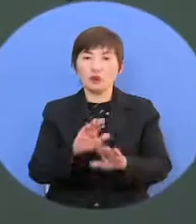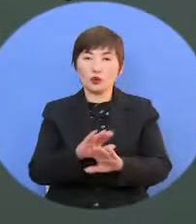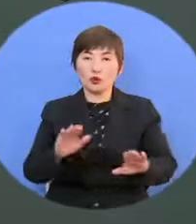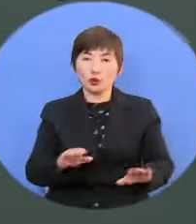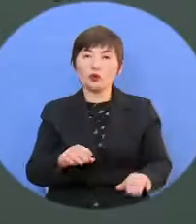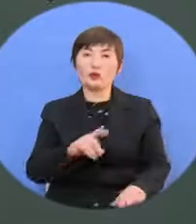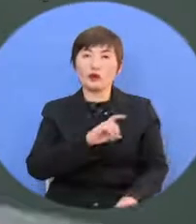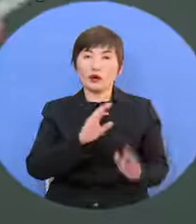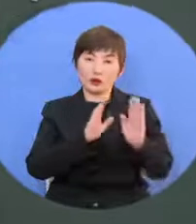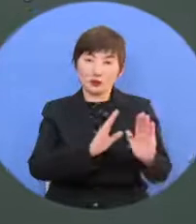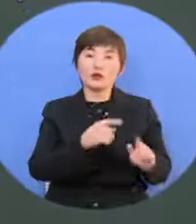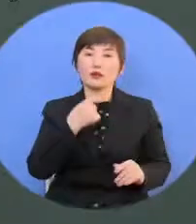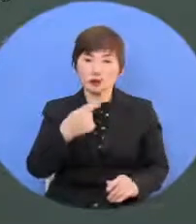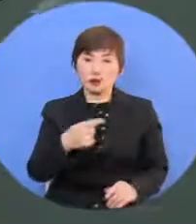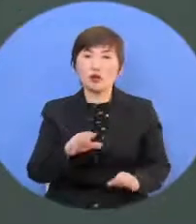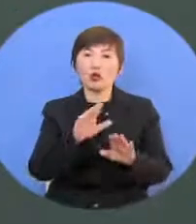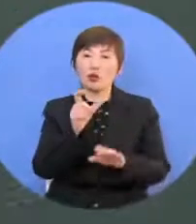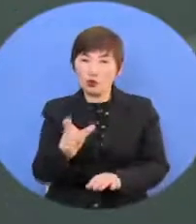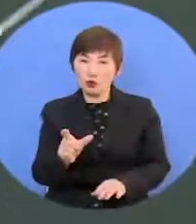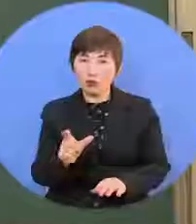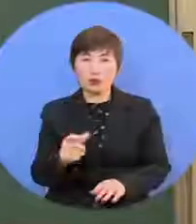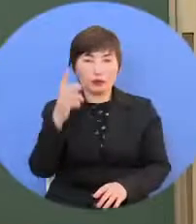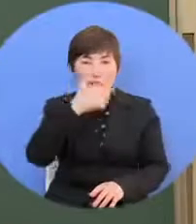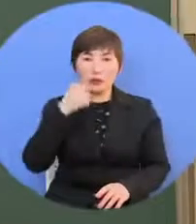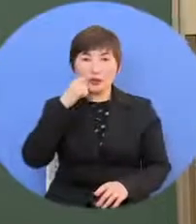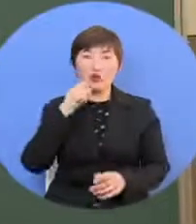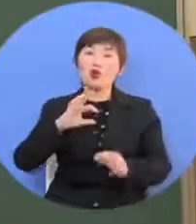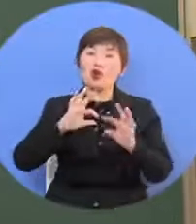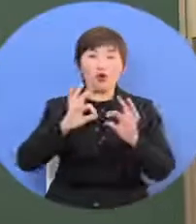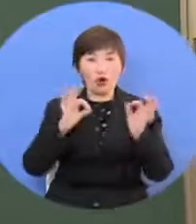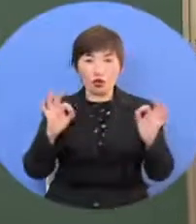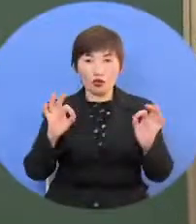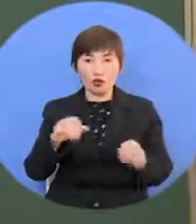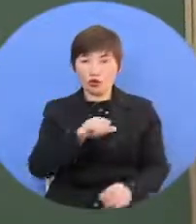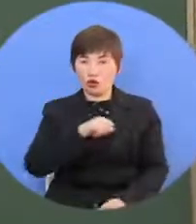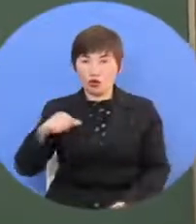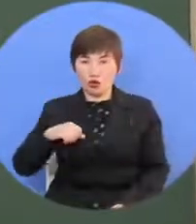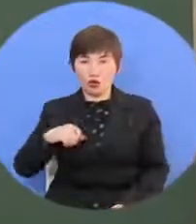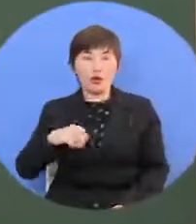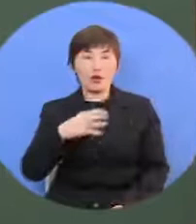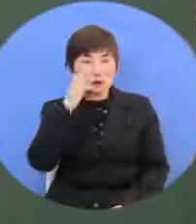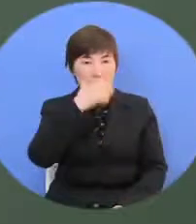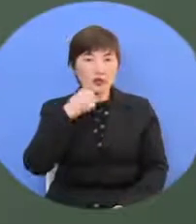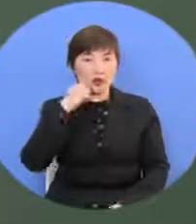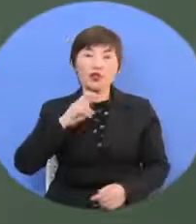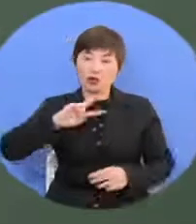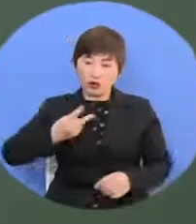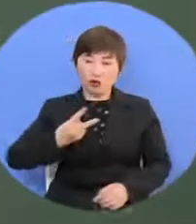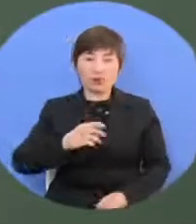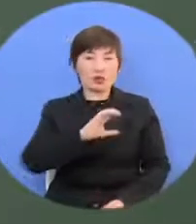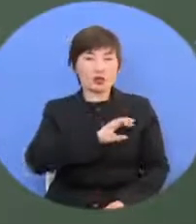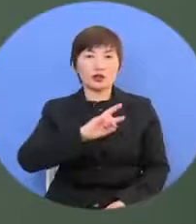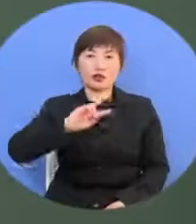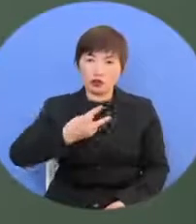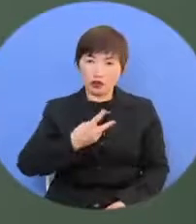Хүүхдүүдтэй хандаж хэлэхэд хүн болгон бие махбодын онцлог нь өөр учраас өөрийнхөө бие болон сэтгэл санаанд гарч буй өөрчлөлтийг хүлээн